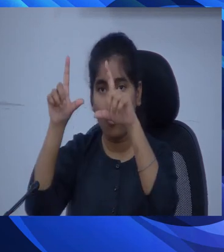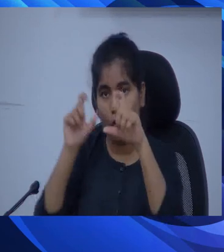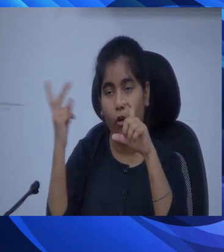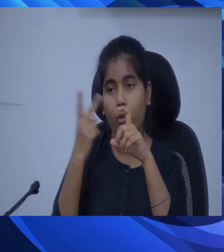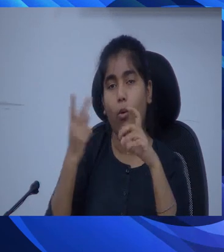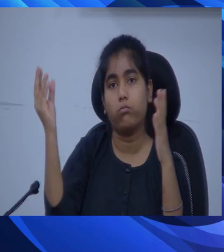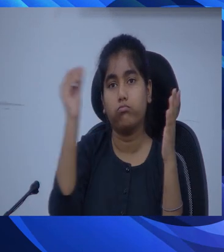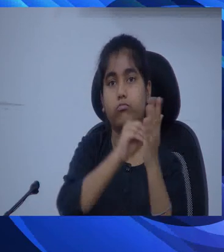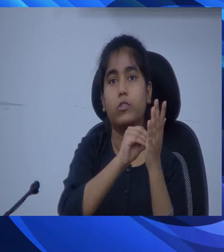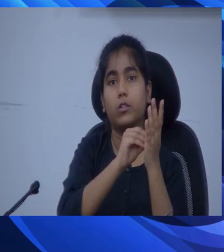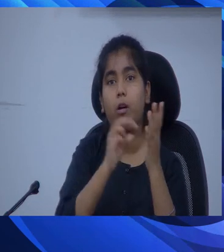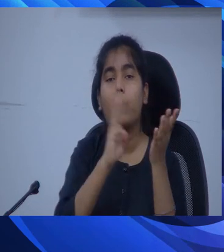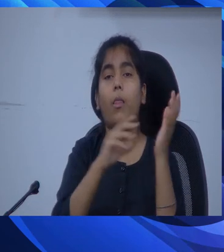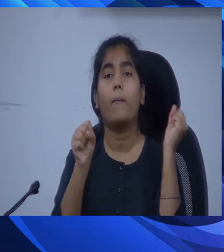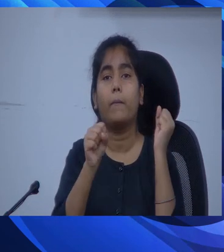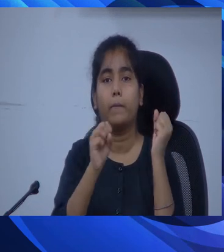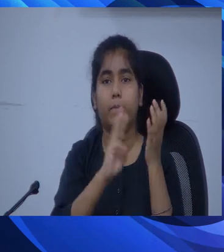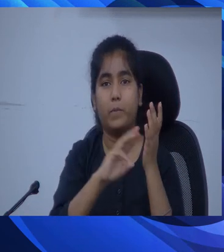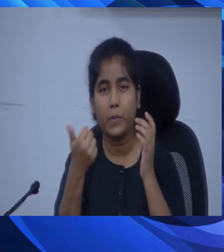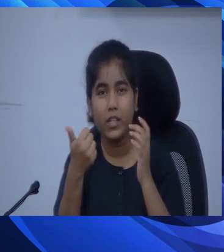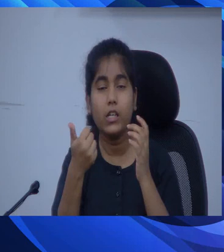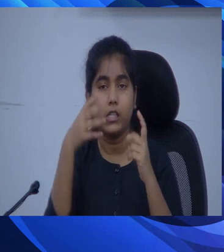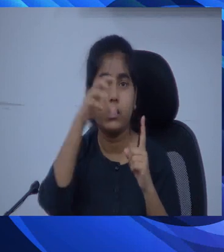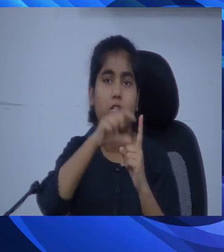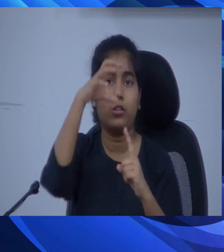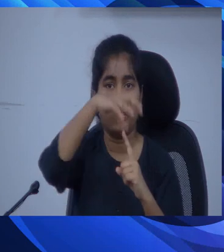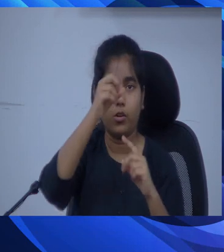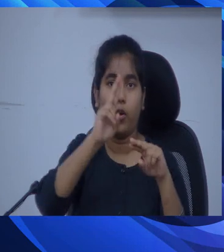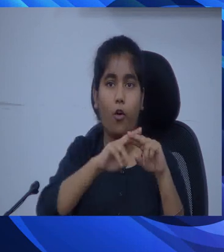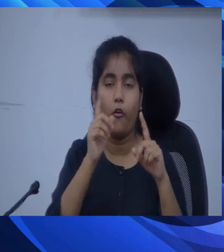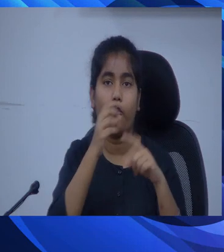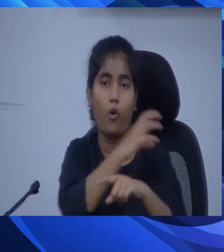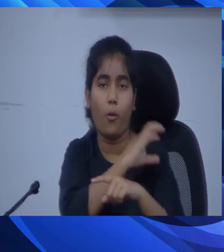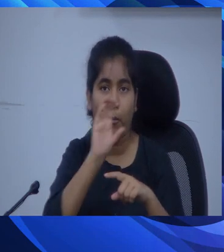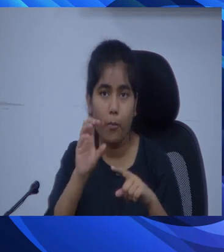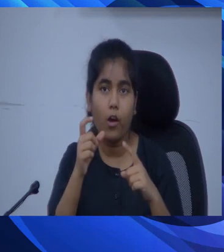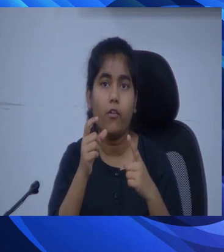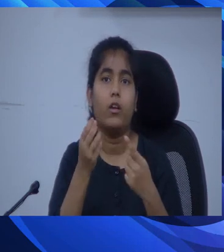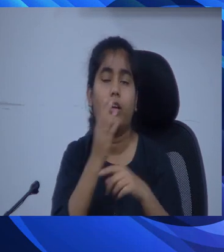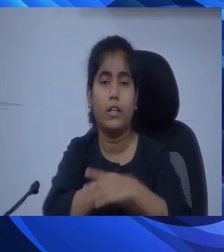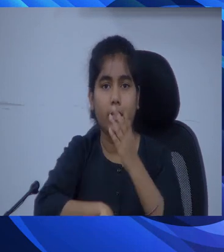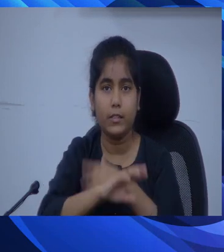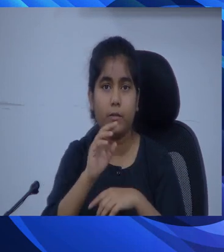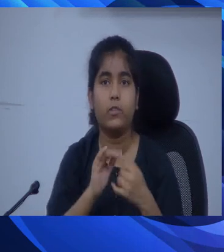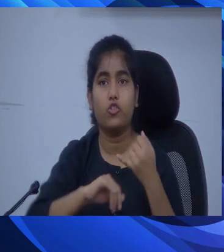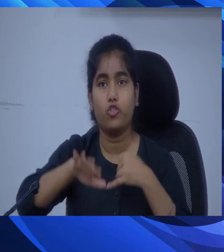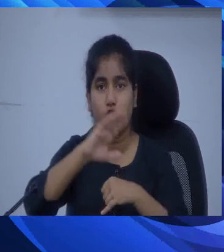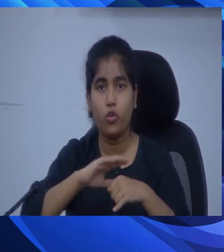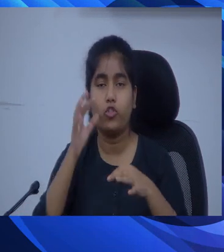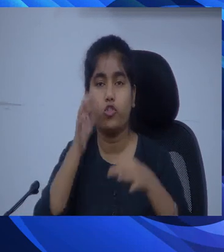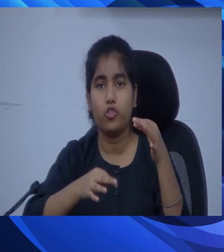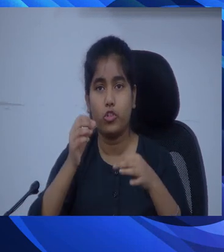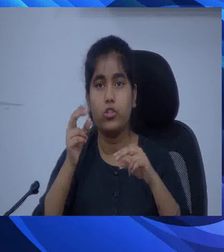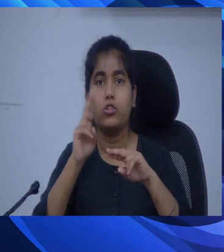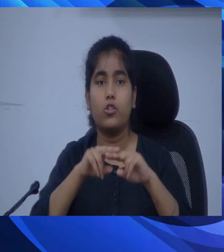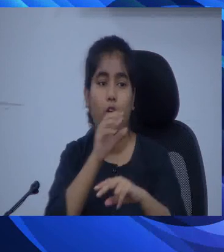फोटोग्राफ्स को अपलोड करके हमारे मंत्रालय डिपार्टमेंट ऑफ एम्पावरमेंट ऑफ पर्सन विद डिसेबिलिटी, मिनिस्ट्री ऑफ सोशल जस्टिस एंड एम्पावरमेंट